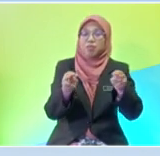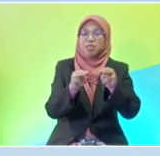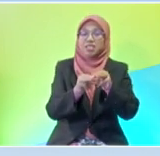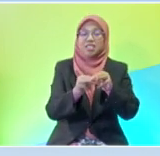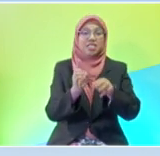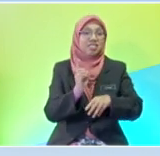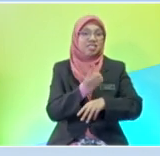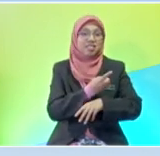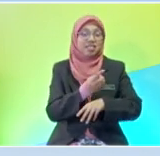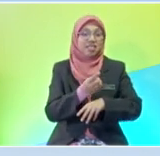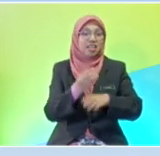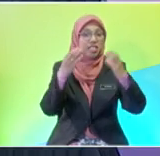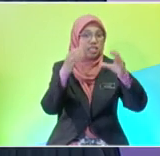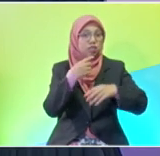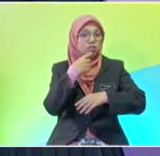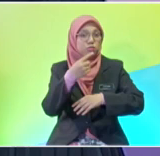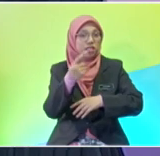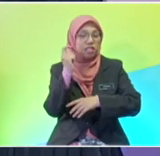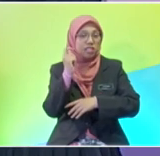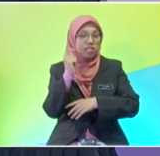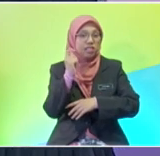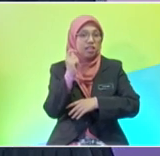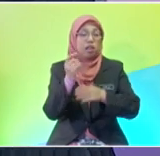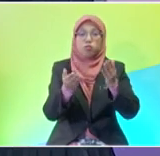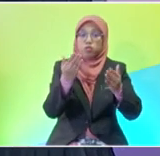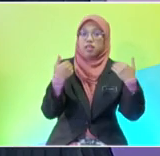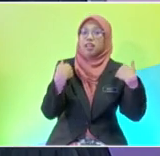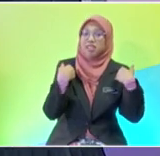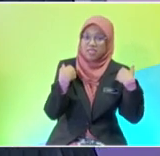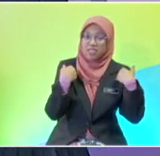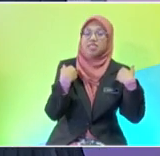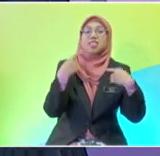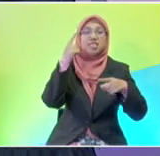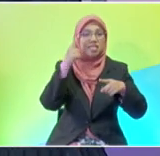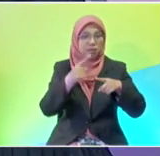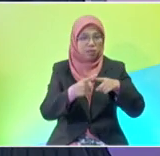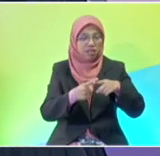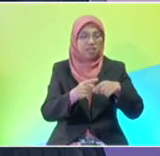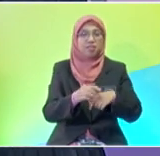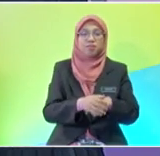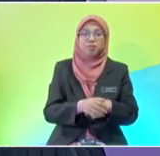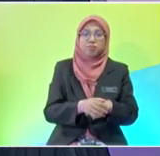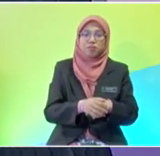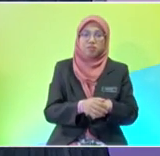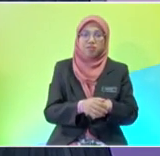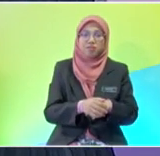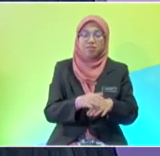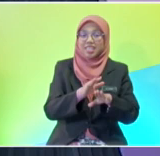juga yang seimbang tidak semestinya tidak ada kesilapan jadi